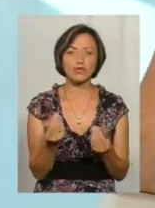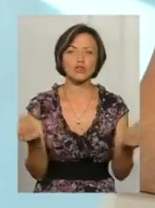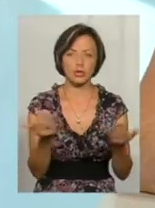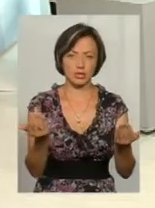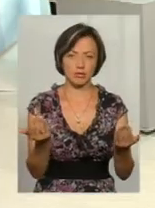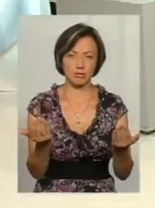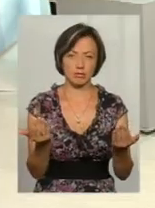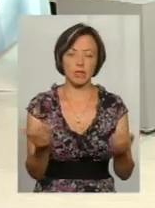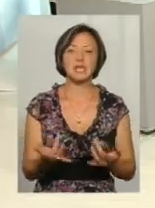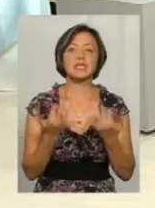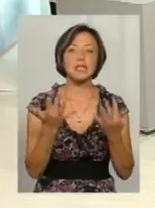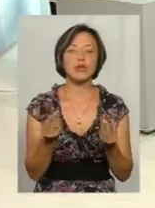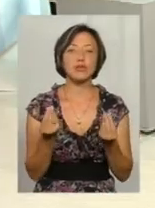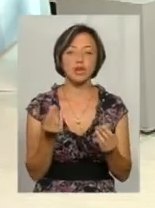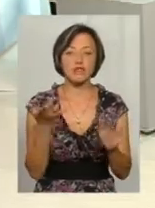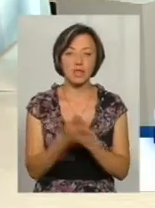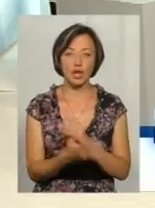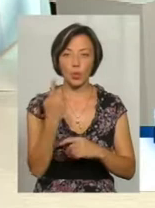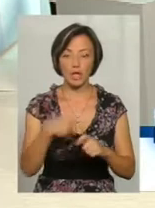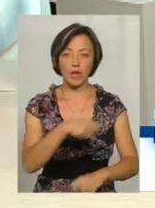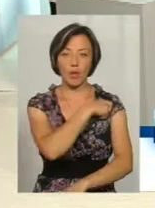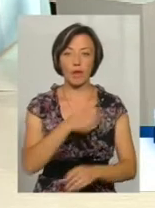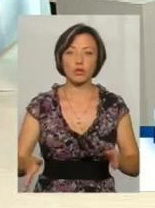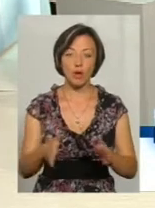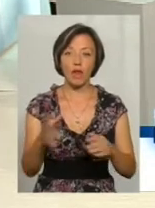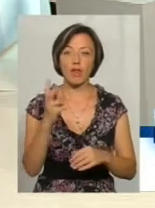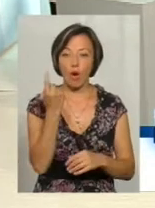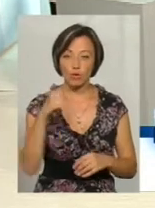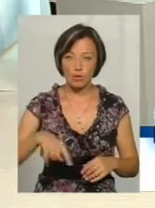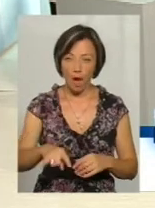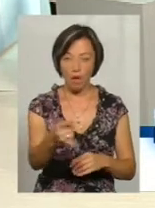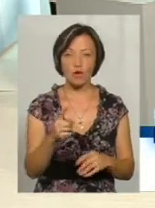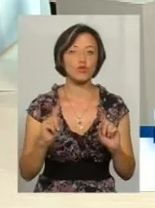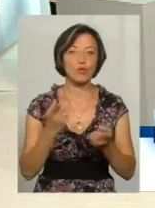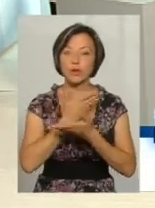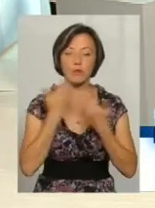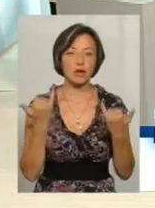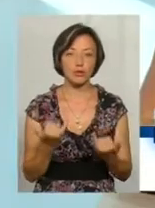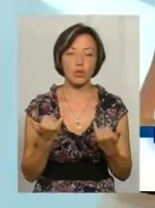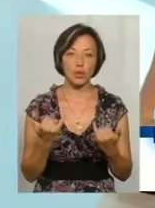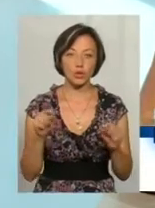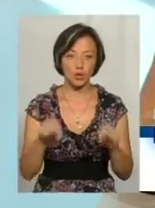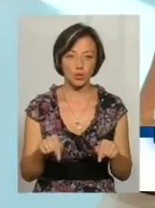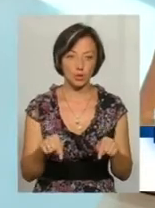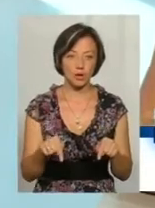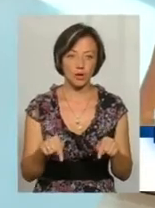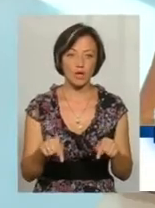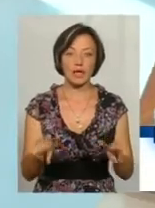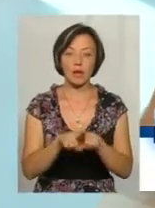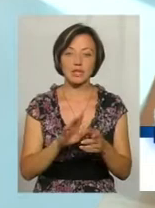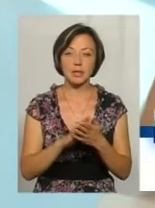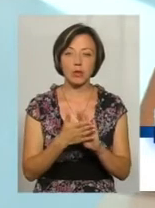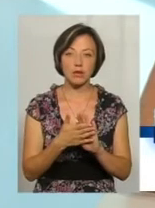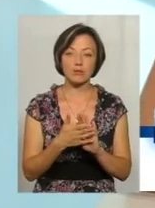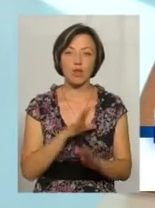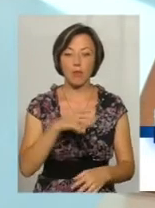робляться? А скільки грошей тратиться на один кілометр дороги, на одну ямку і так далі? Чому немає сьогодні тут такої ситуації, де б